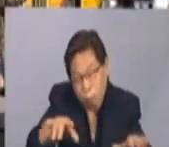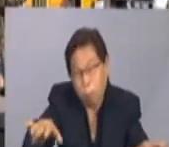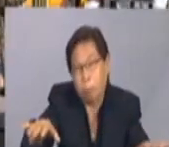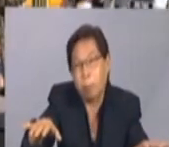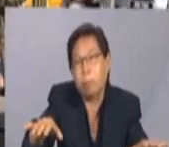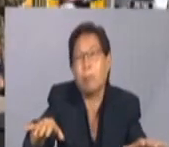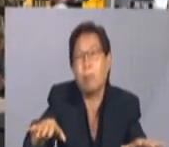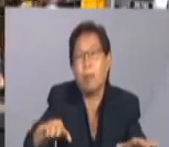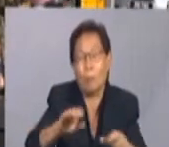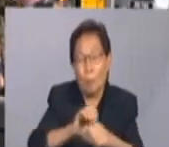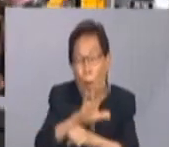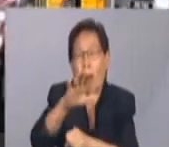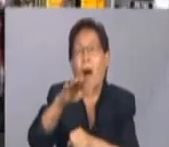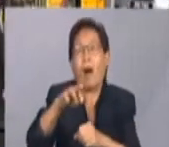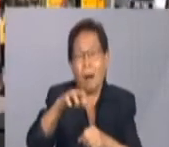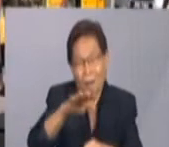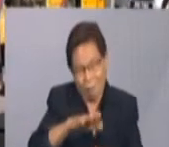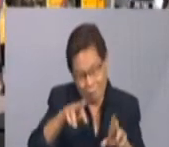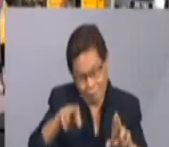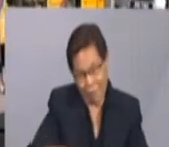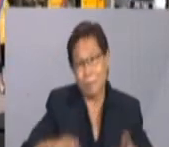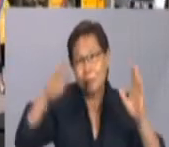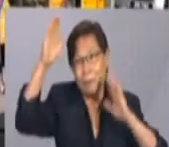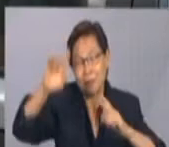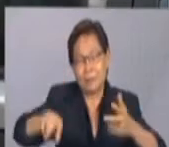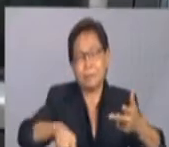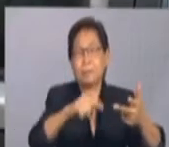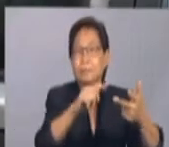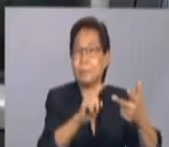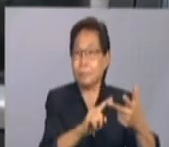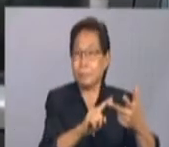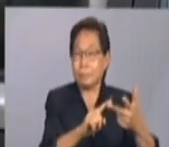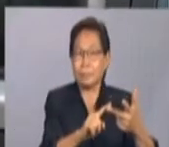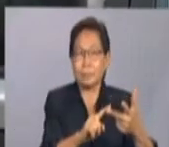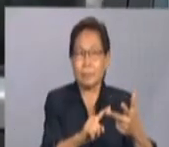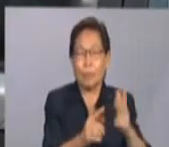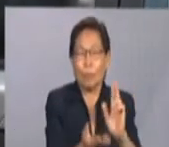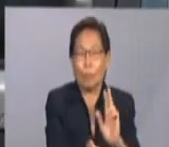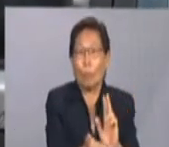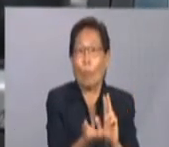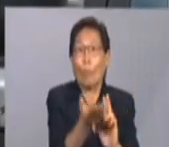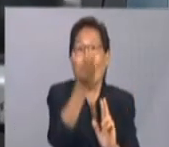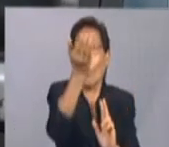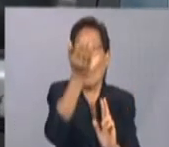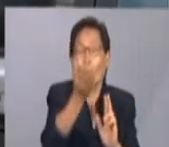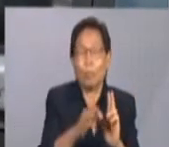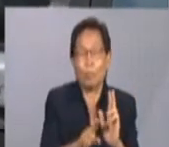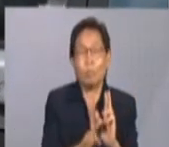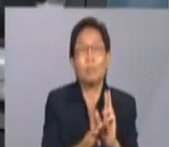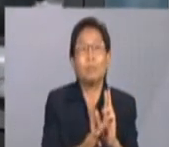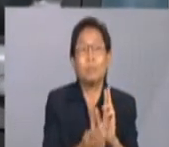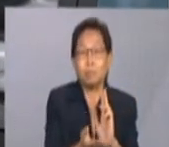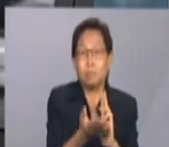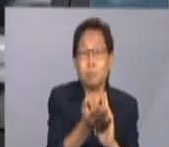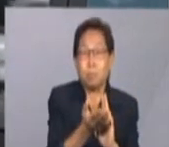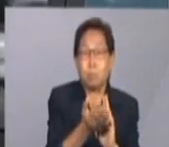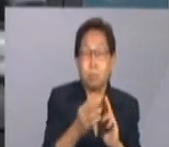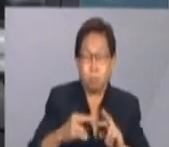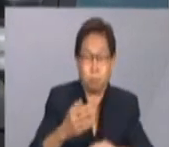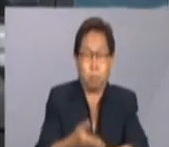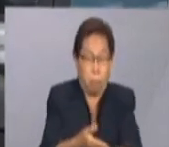tempatan Hai ketiga peningkatan kepayan facility kesehatan